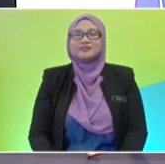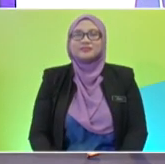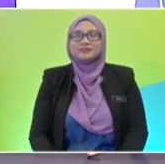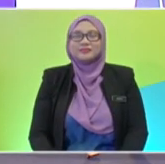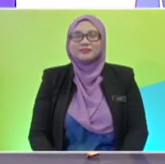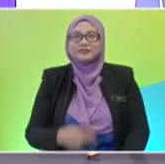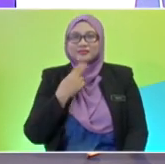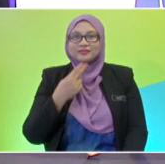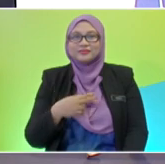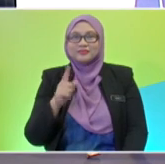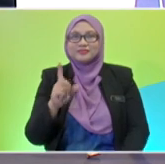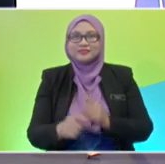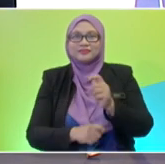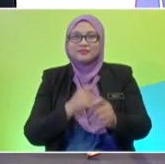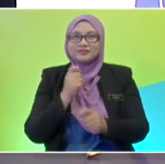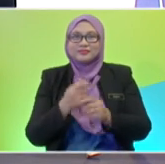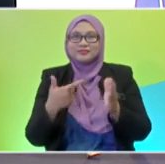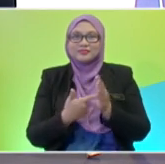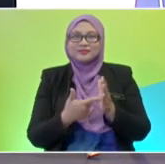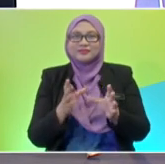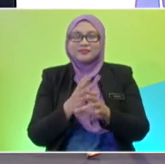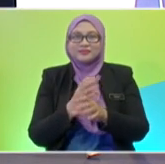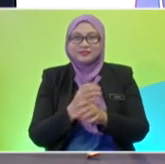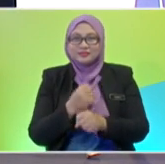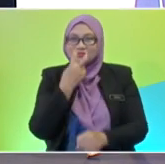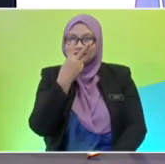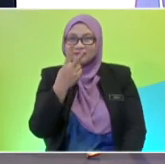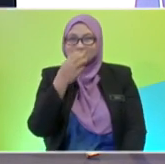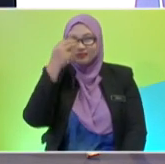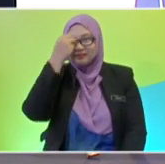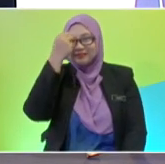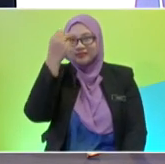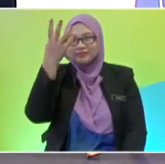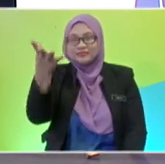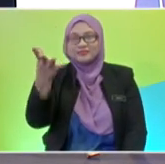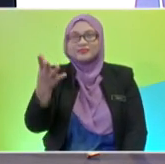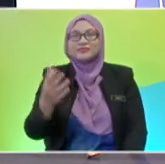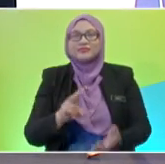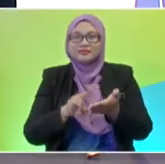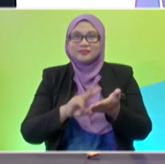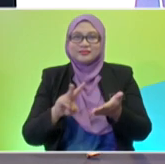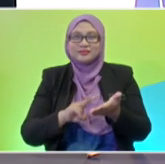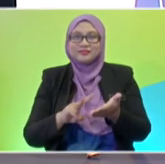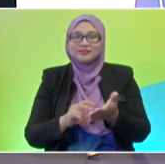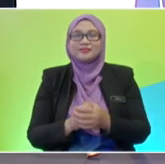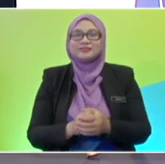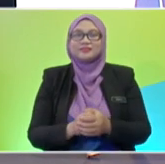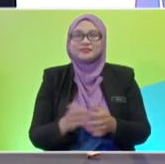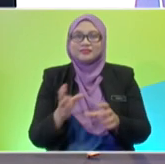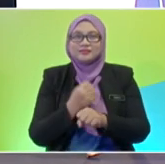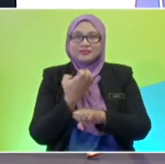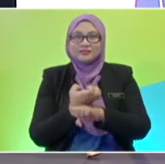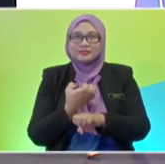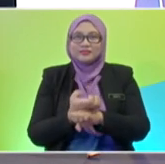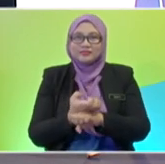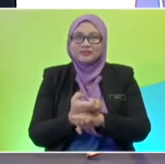1 tahun lagi oke juga boleh nampak maklumat yang dibacakan tadi pada tahun 2016 bukan para lempeng Rio di jenero di mana di